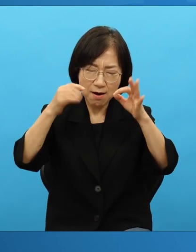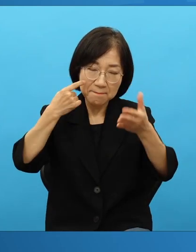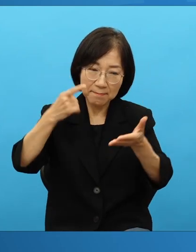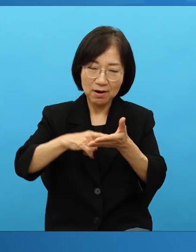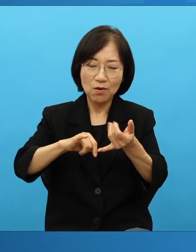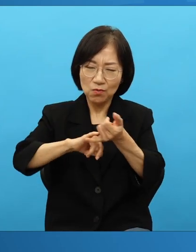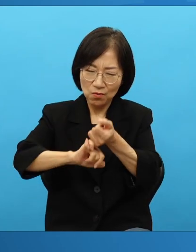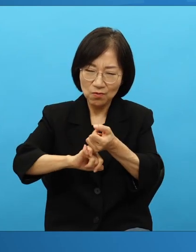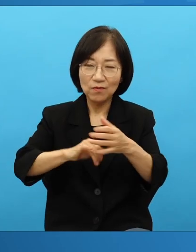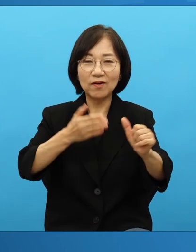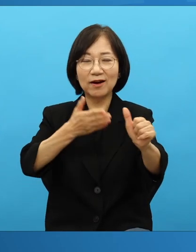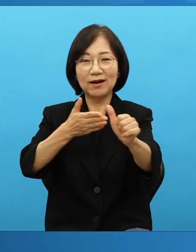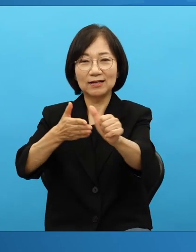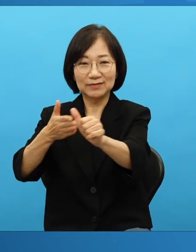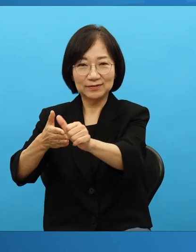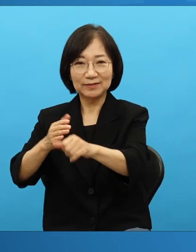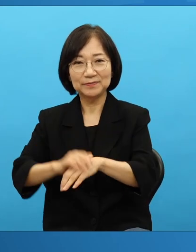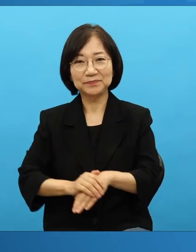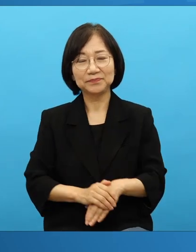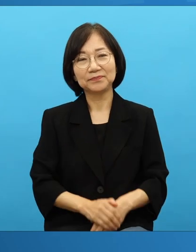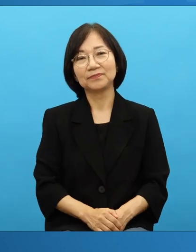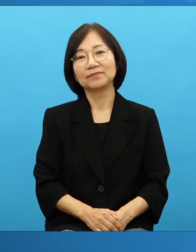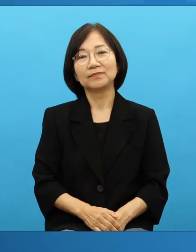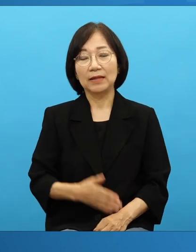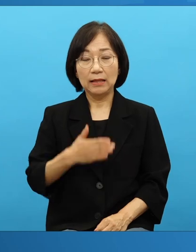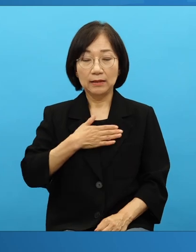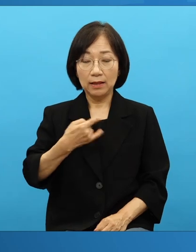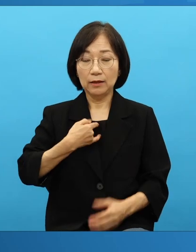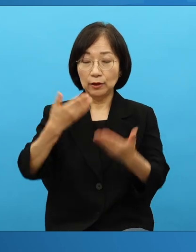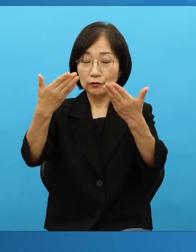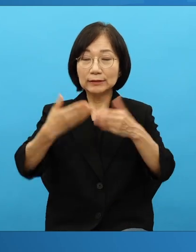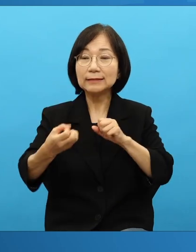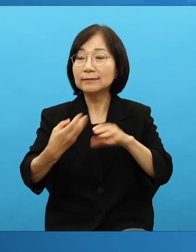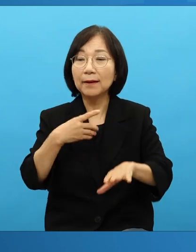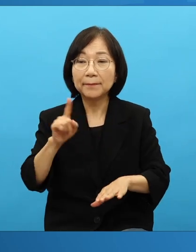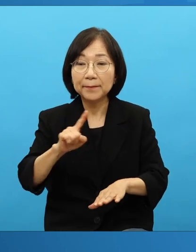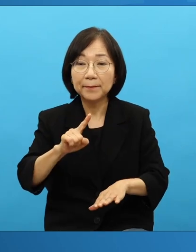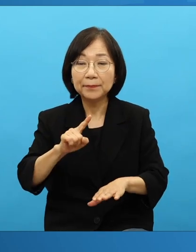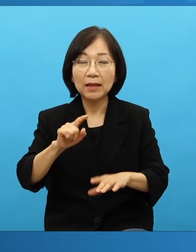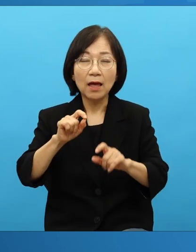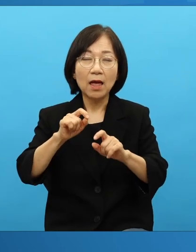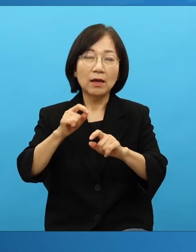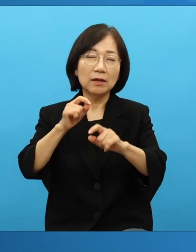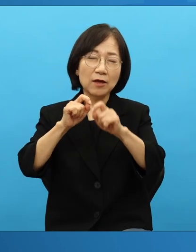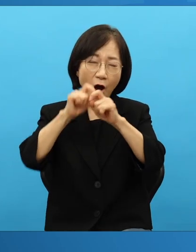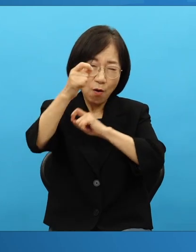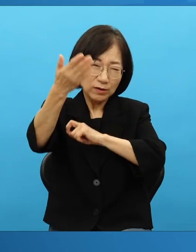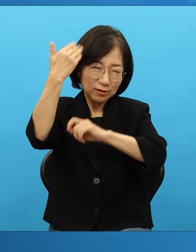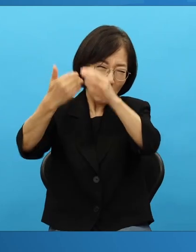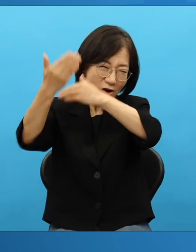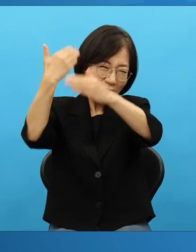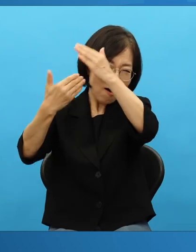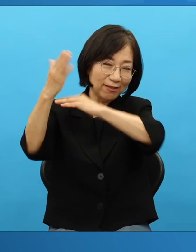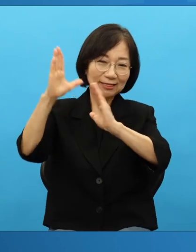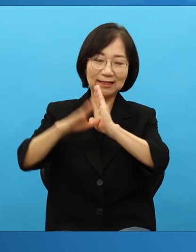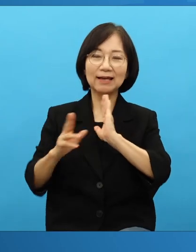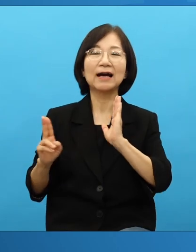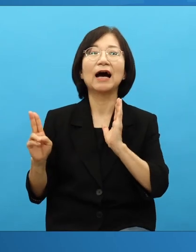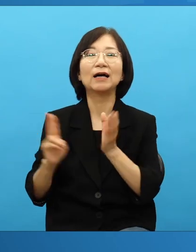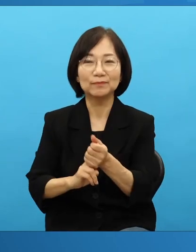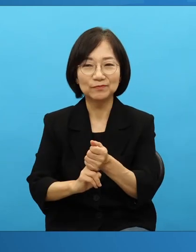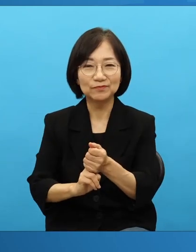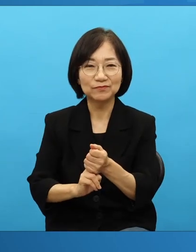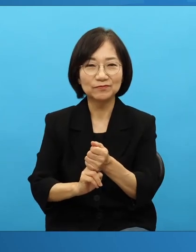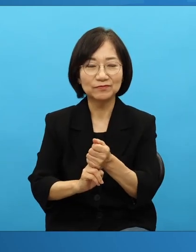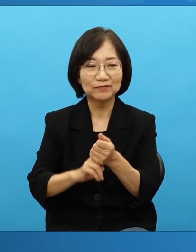첫째 뭐라고 되어 있습니까? 第一个是什么呀? 영세 전에 감추인 것이라고 되어 있어요. 이 말은